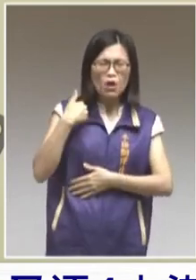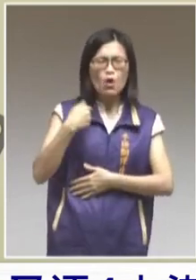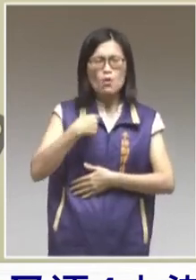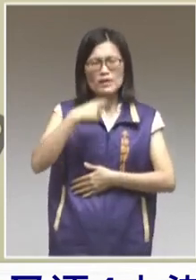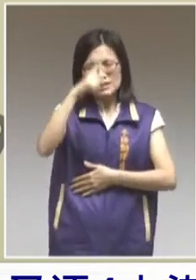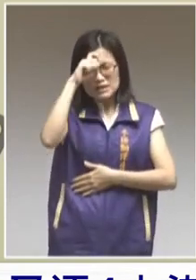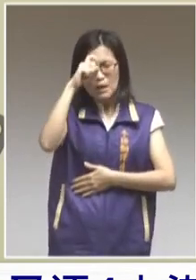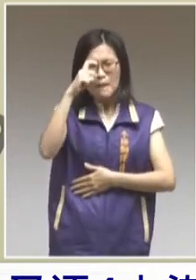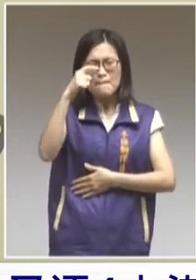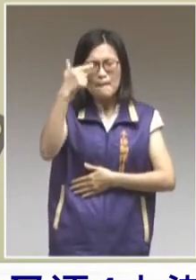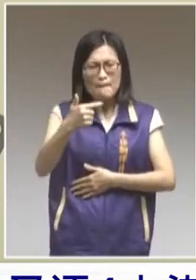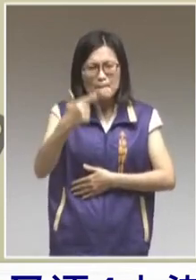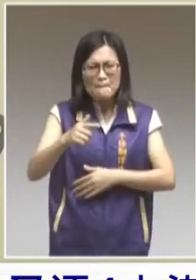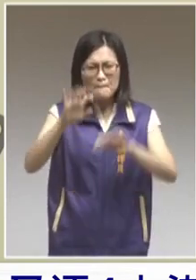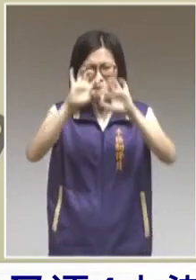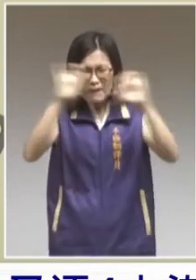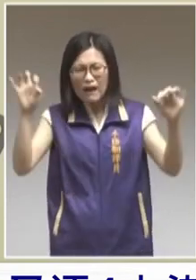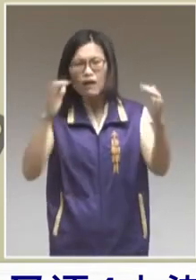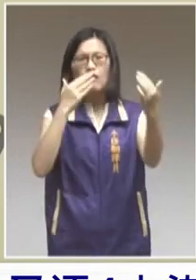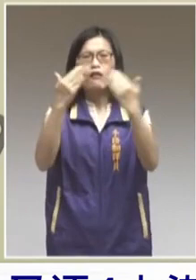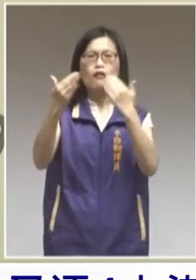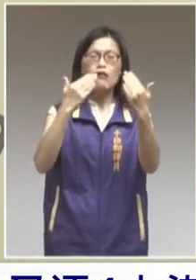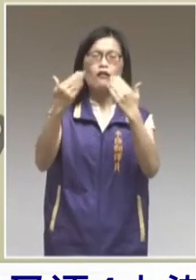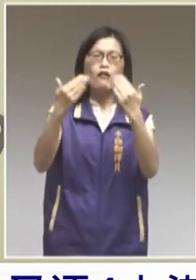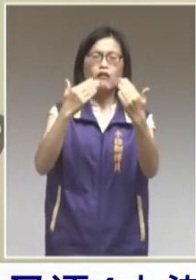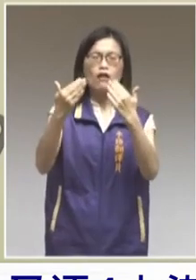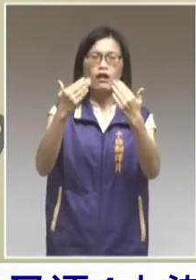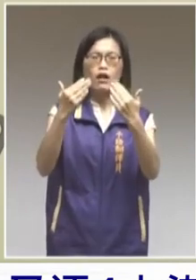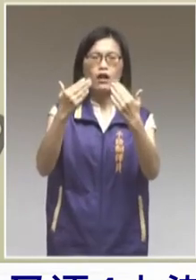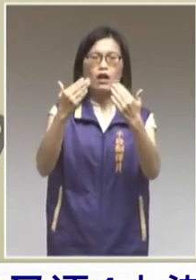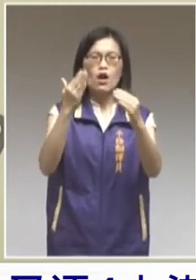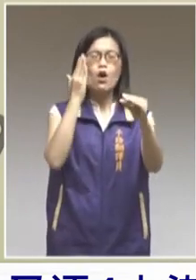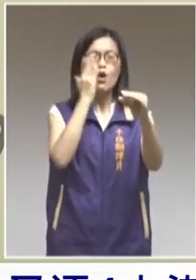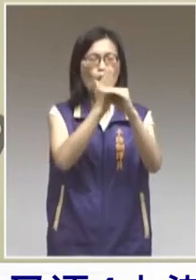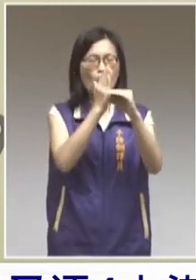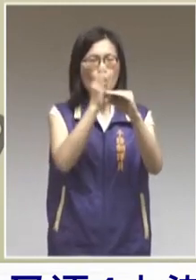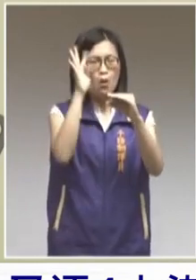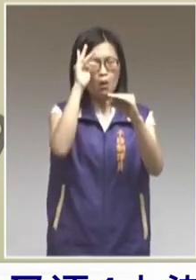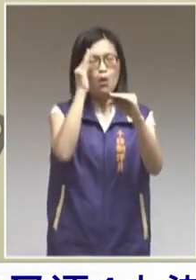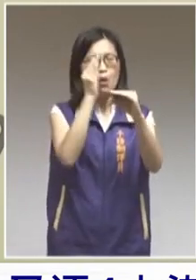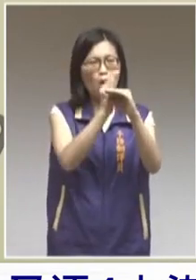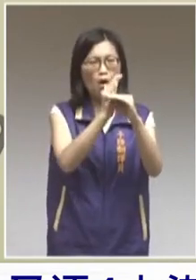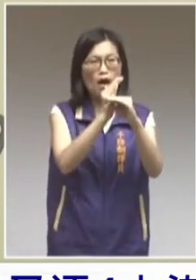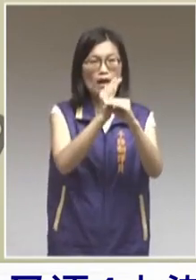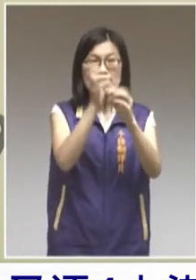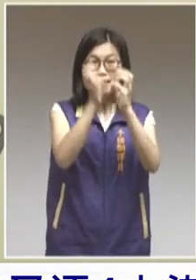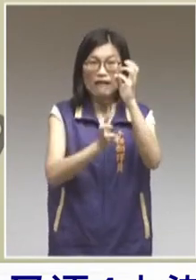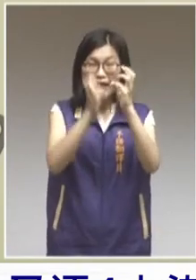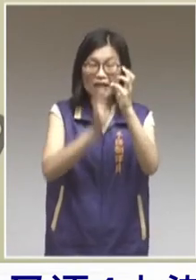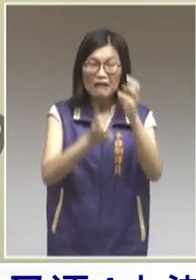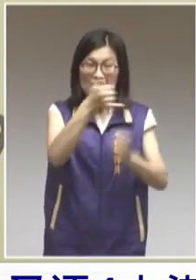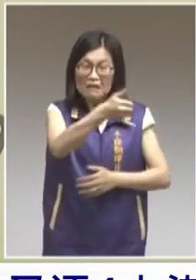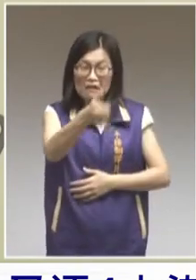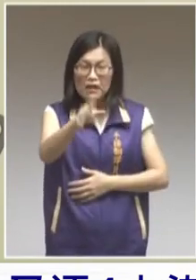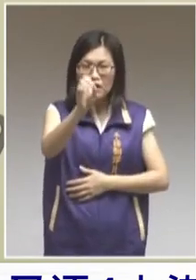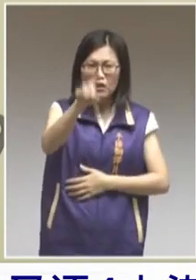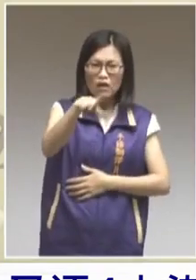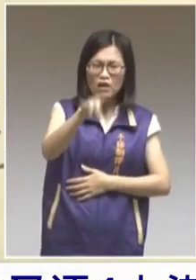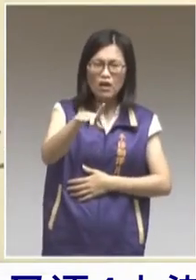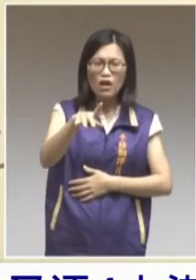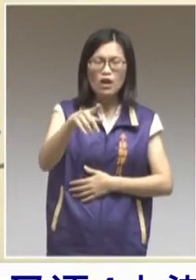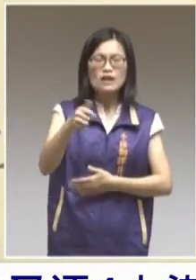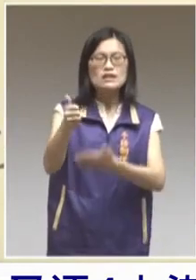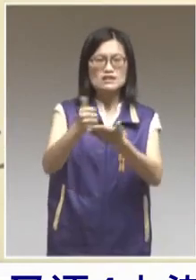排除所以感染源的部分我们现在正在厘清。那详细的这个议调我请潘基正来跟大家做说